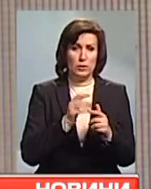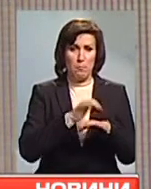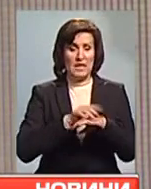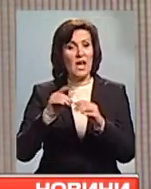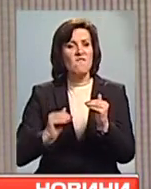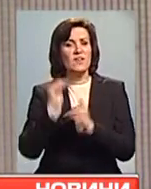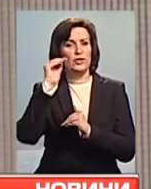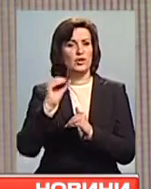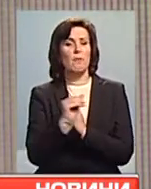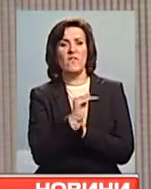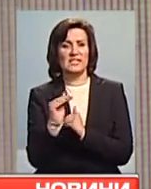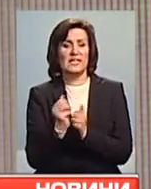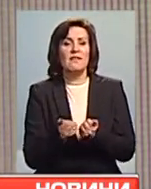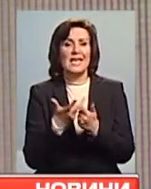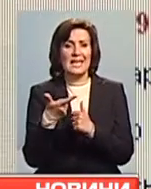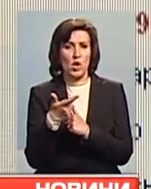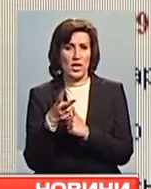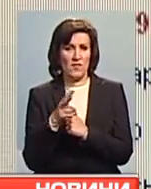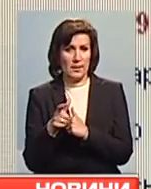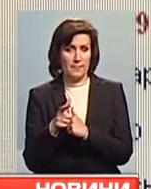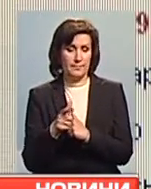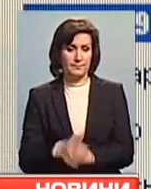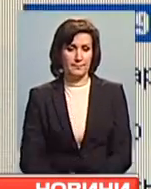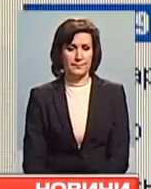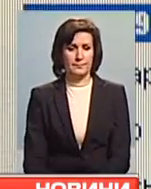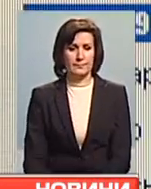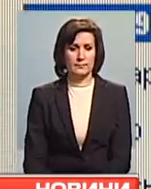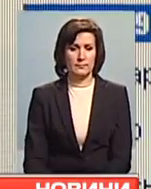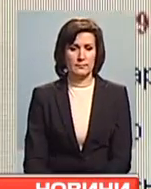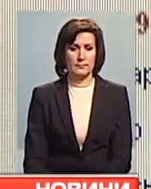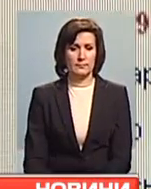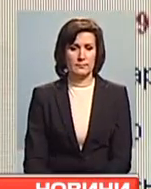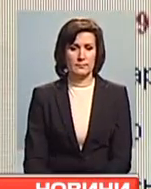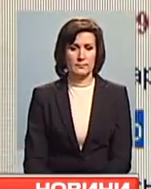він вищий за офіційний НБУ на кілька гривень. Роман Ковтун, Олександр Прозоров, Перший національний.